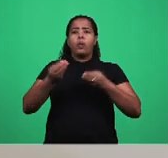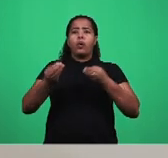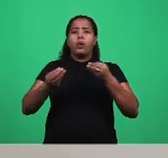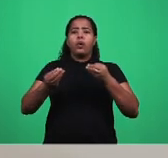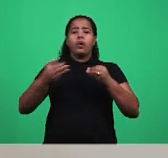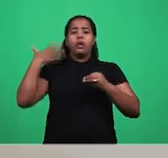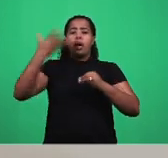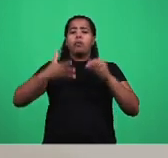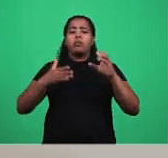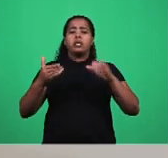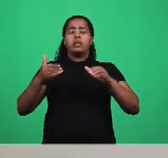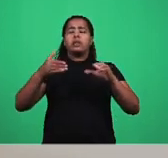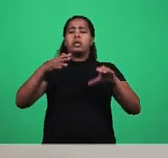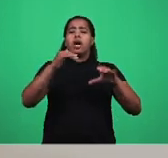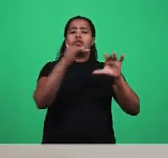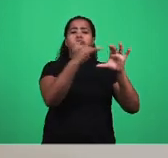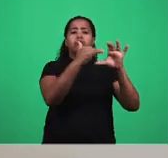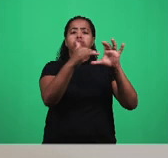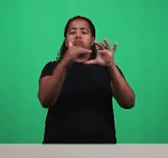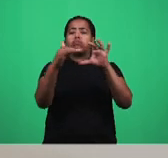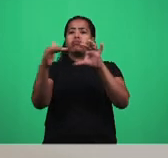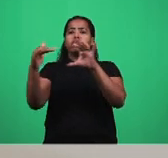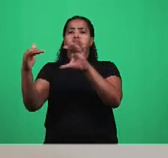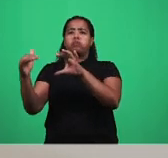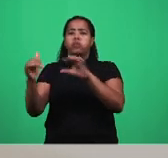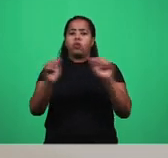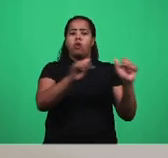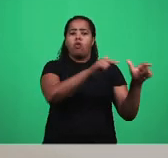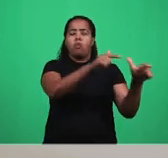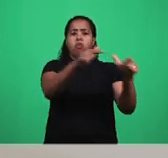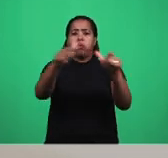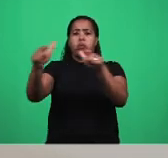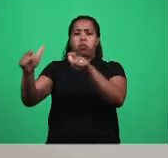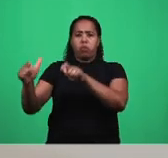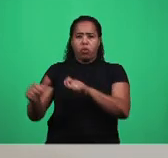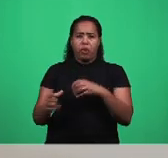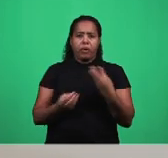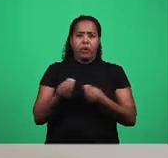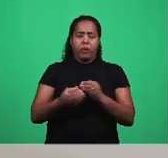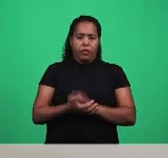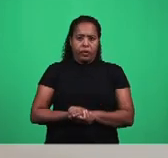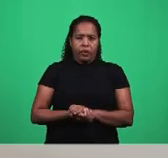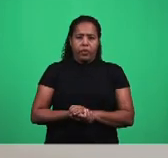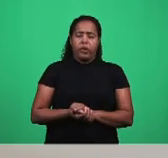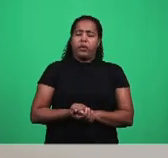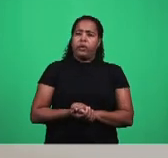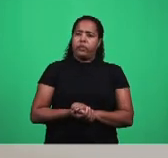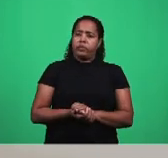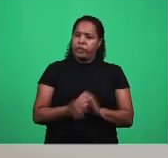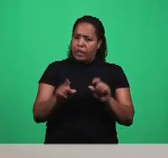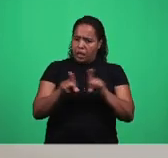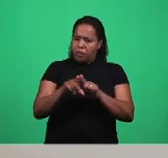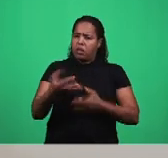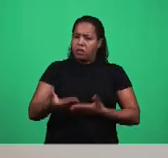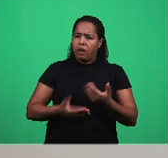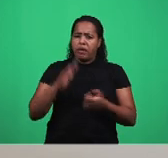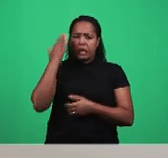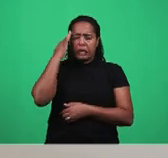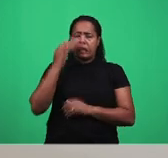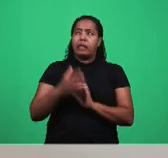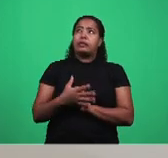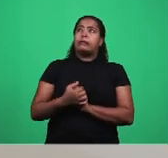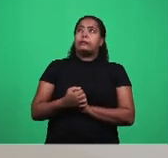plusieurs régions. Et je comprends, les frères et sœurs, bien évidemment, vont comprendre parce qu'ils n'ont pas fait